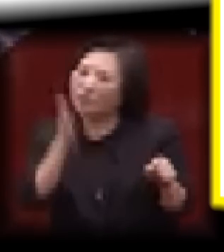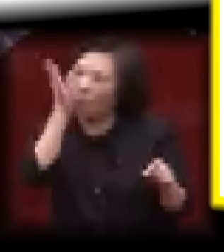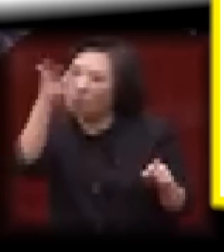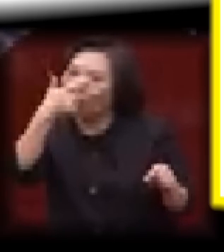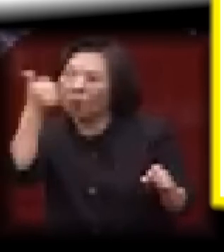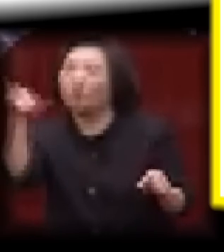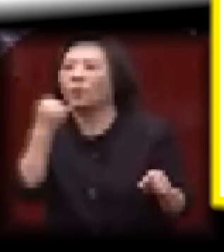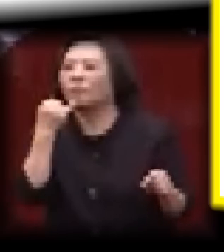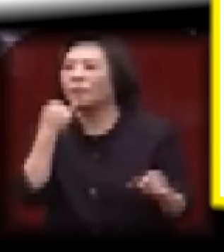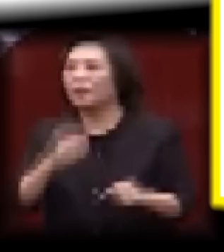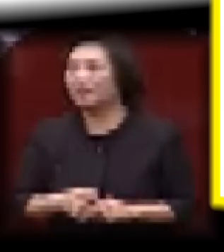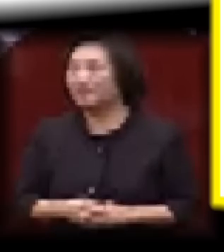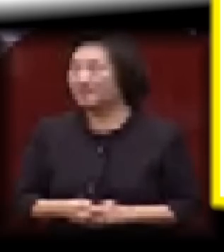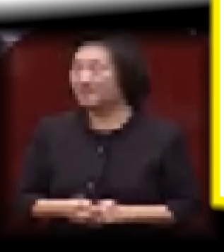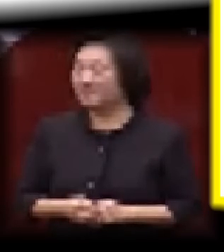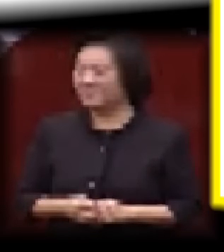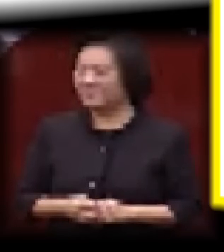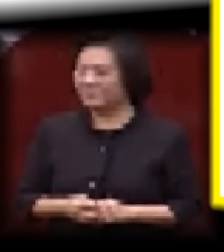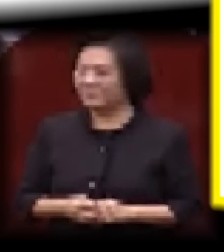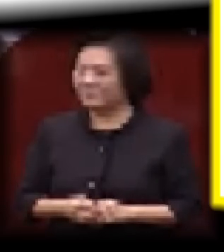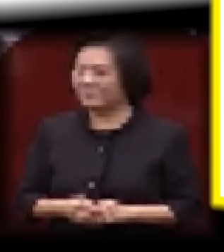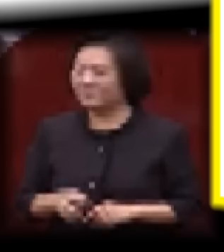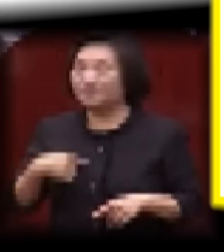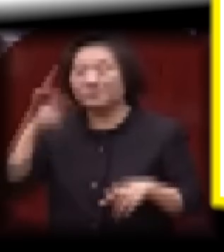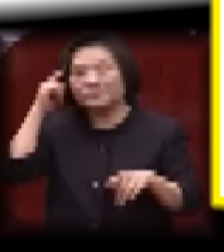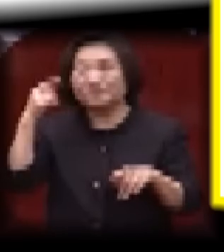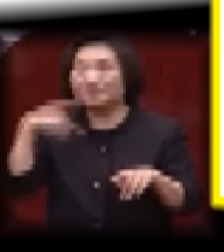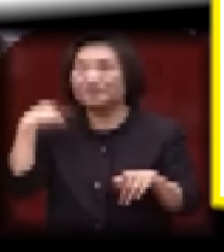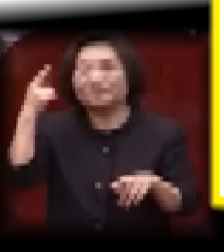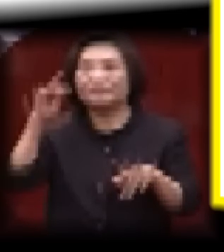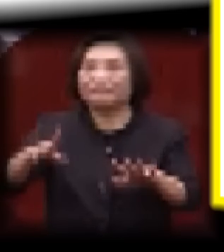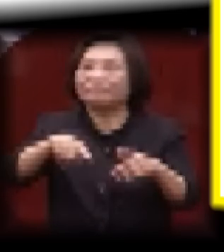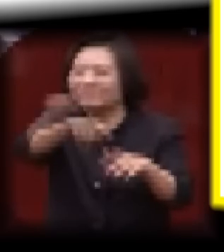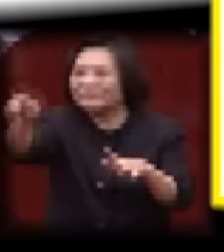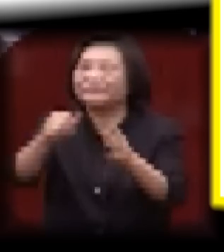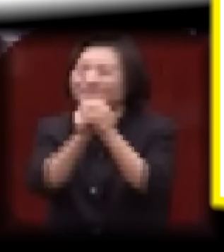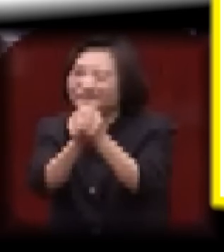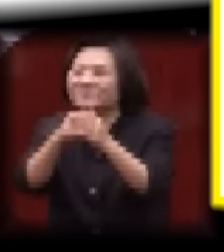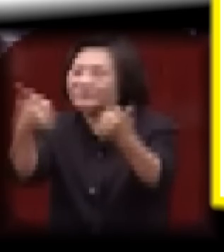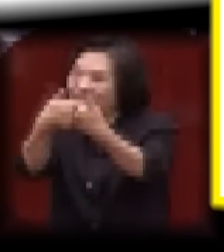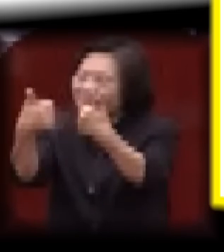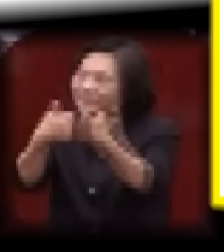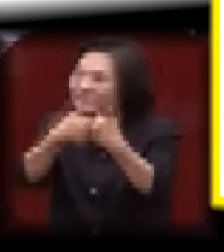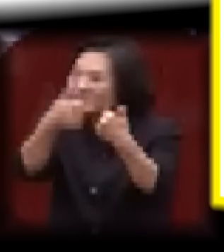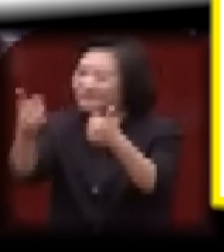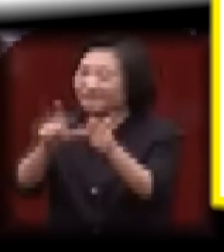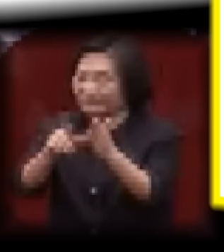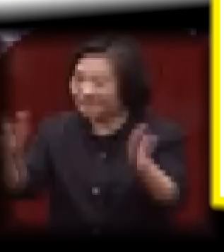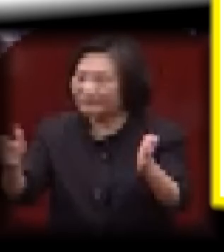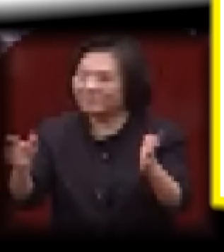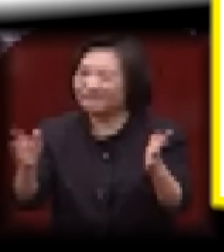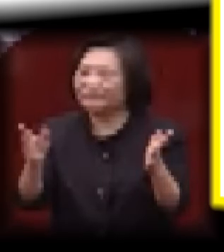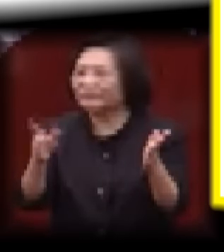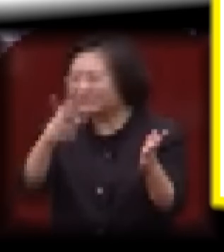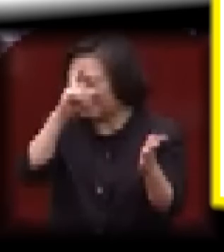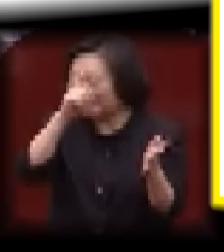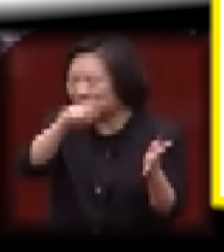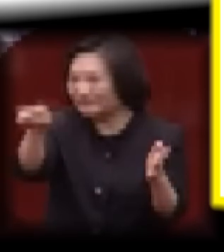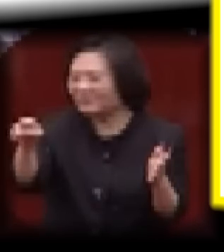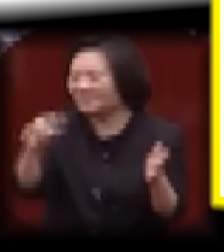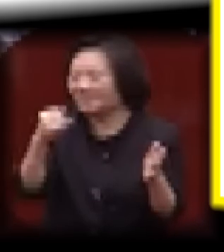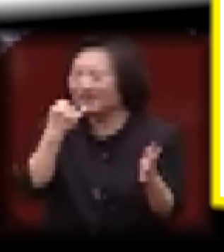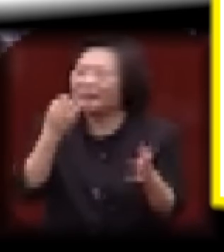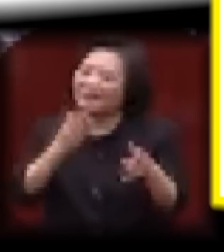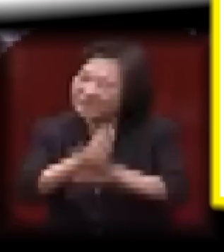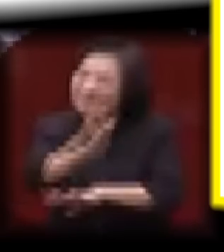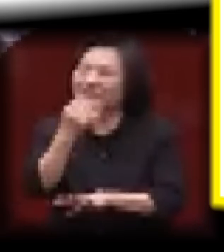例我们希望我们在这个会期拜托各位议会就不管怎样的看让它